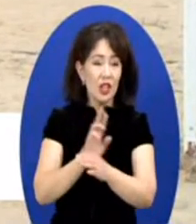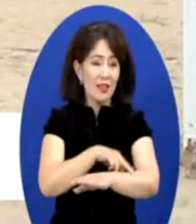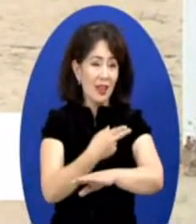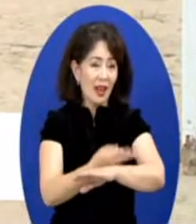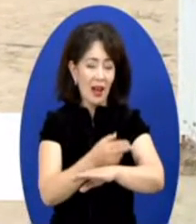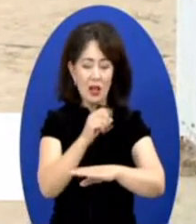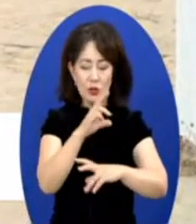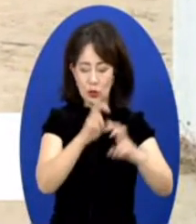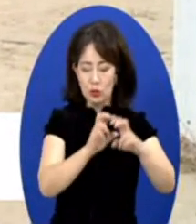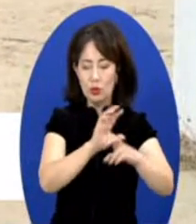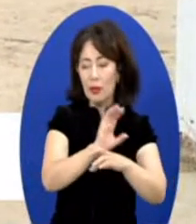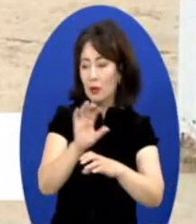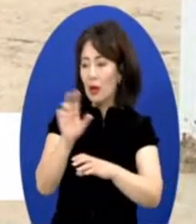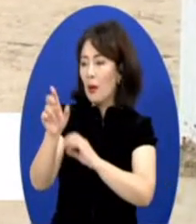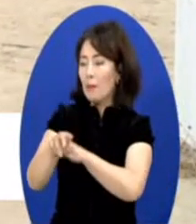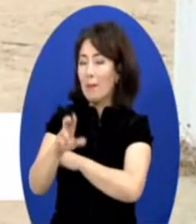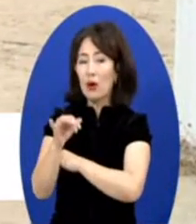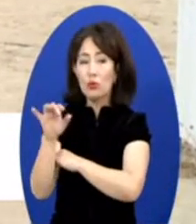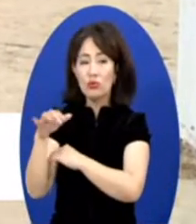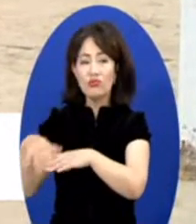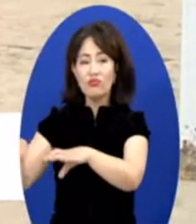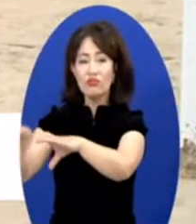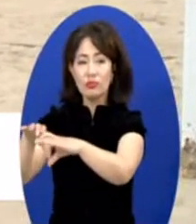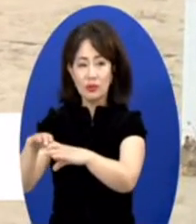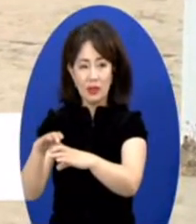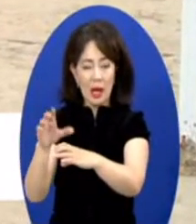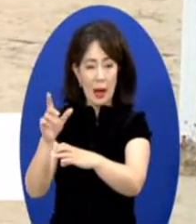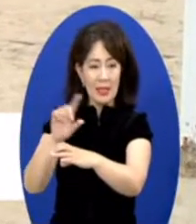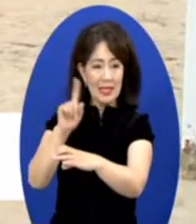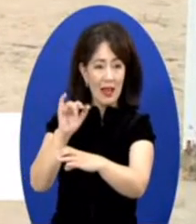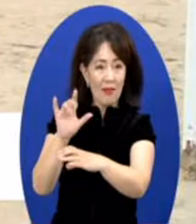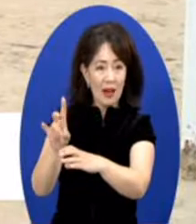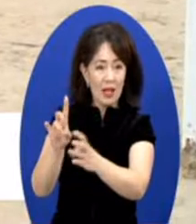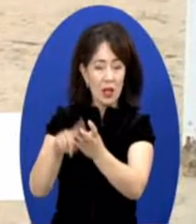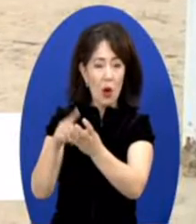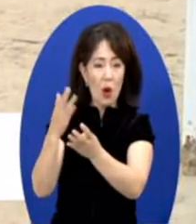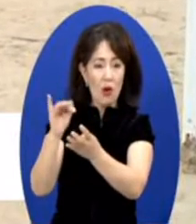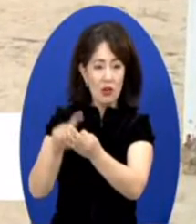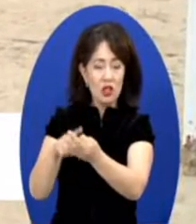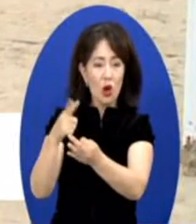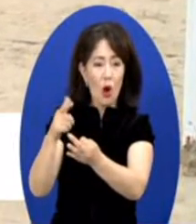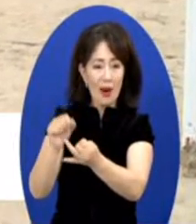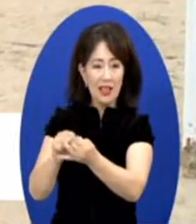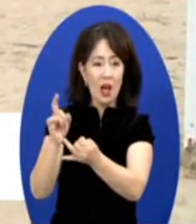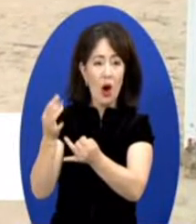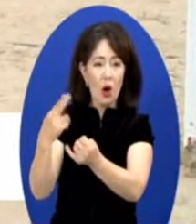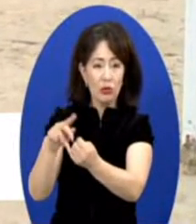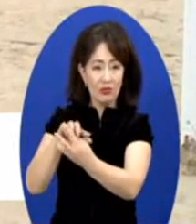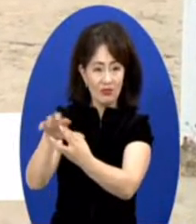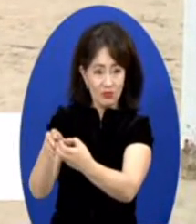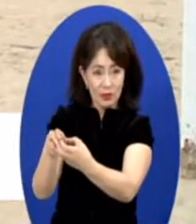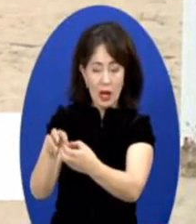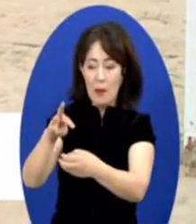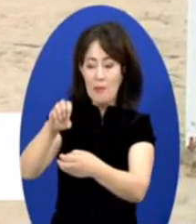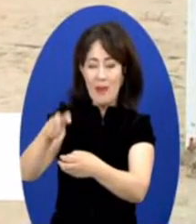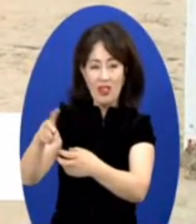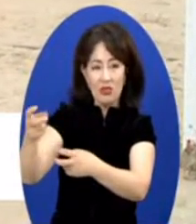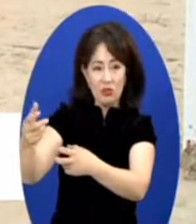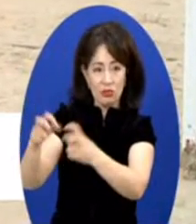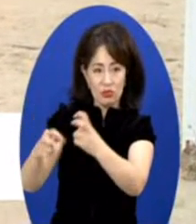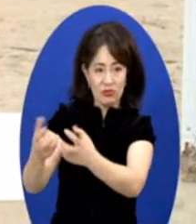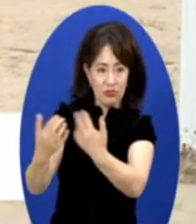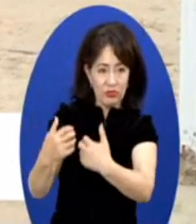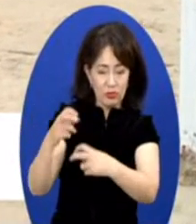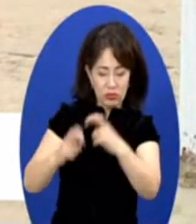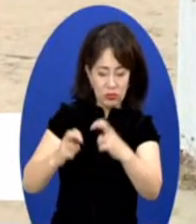дарханд одоо дархны аж үйлдвэрийн парк, баруун бүстэй бол баруун бүс нутгийн одоо завхан ус говолтой баялагийн ховд аймгийн одоо малын гаралтай түүхийг